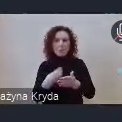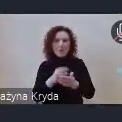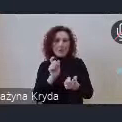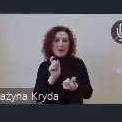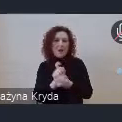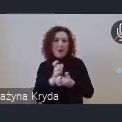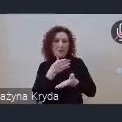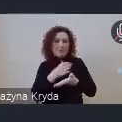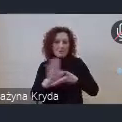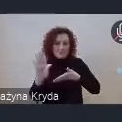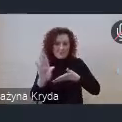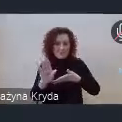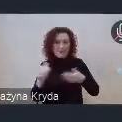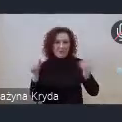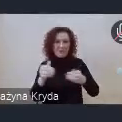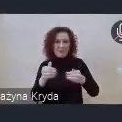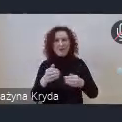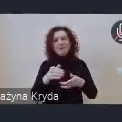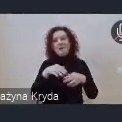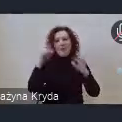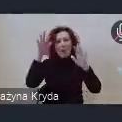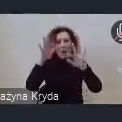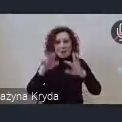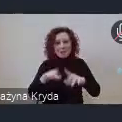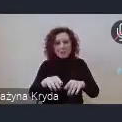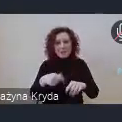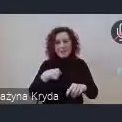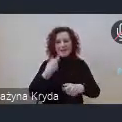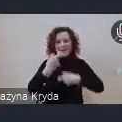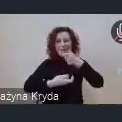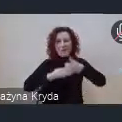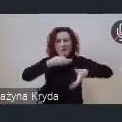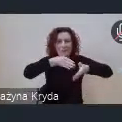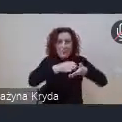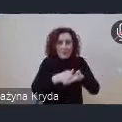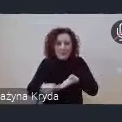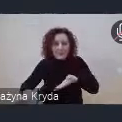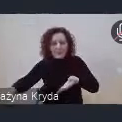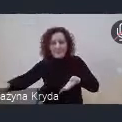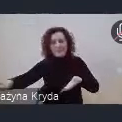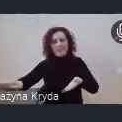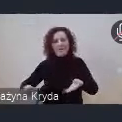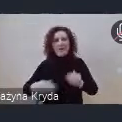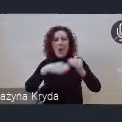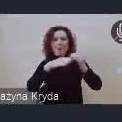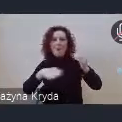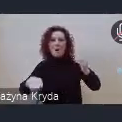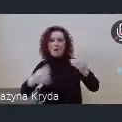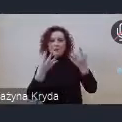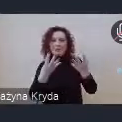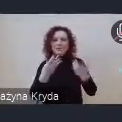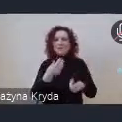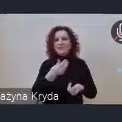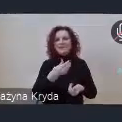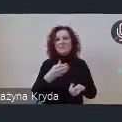śliskie że robiąc ślizgawkę taką padał deszcz akurat rozbierałem się na górze pochylni pochyleniowa 9 metrów długości ślizgają się tak jakby była